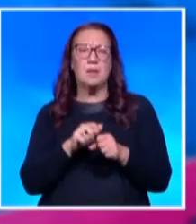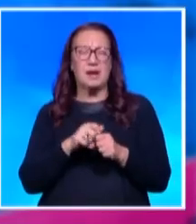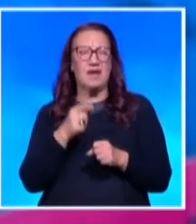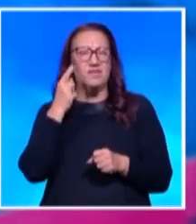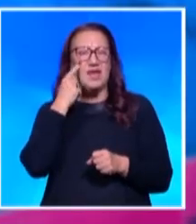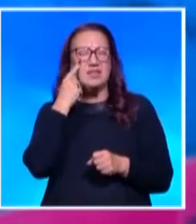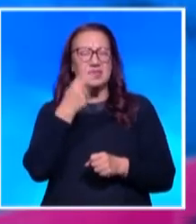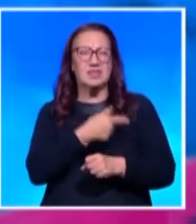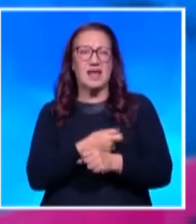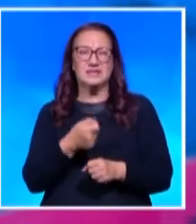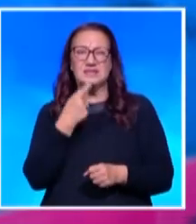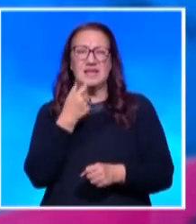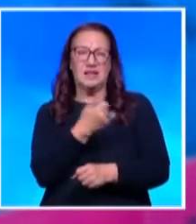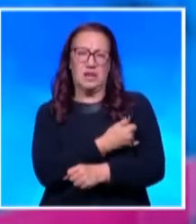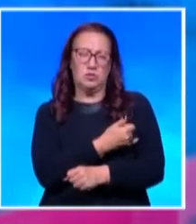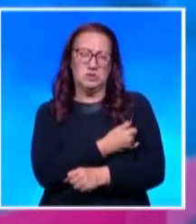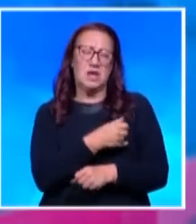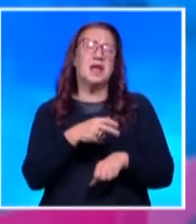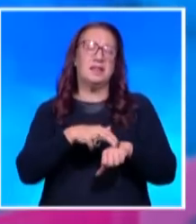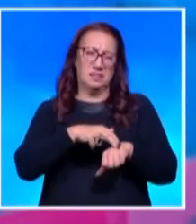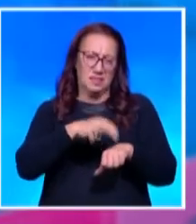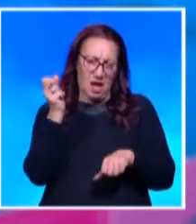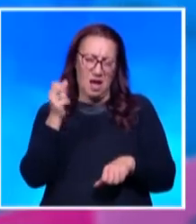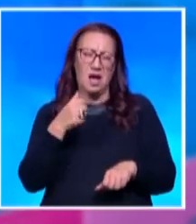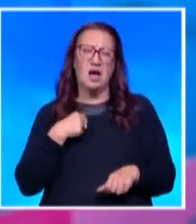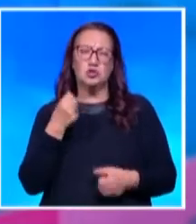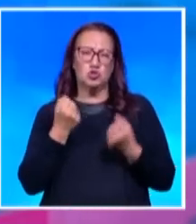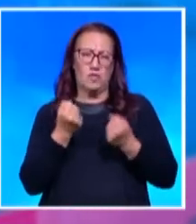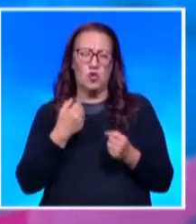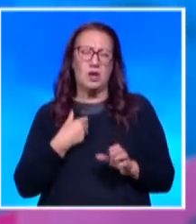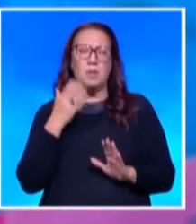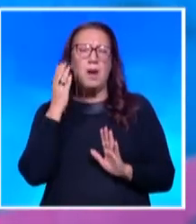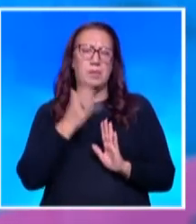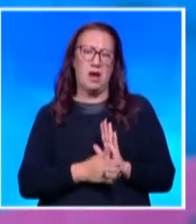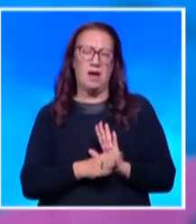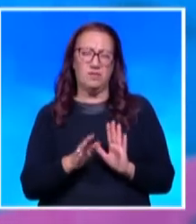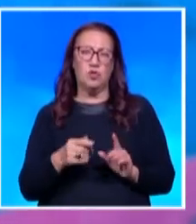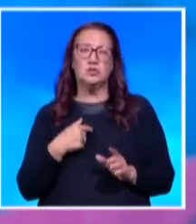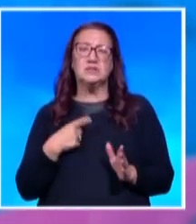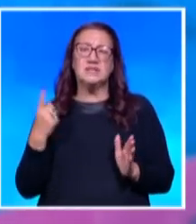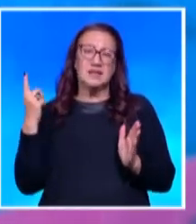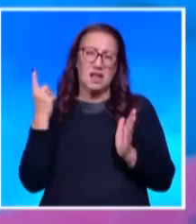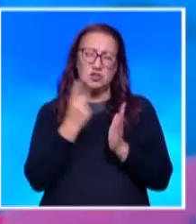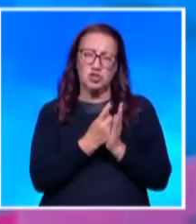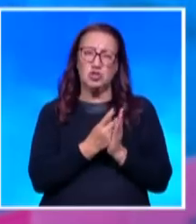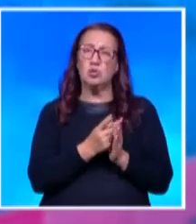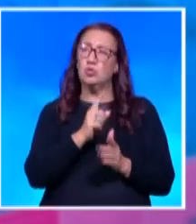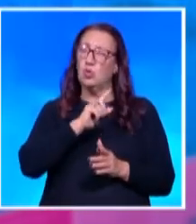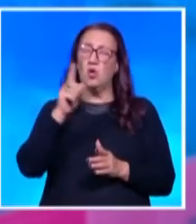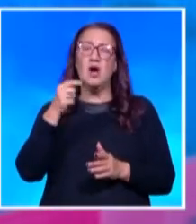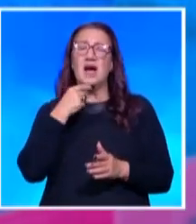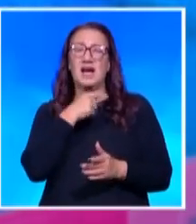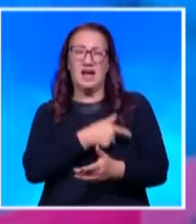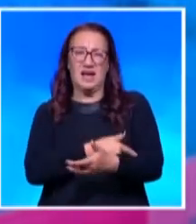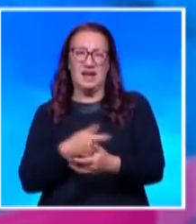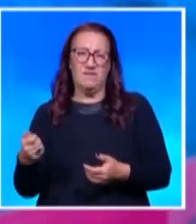абсолютно водачите имат право да откажат полевия тест за наркотици но ще имат задължение да дадат кръвна проба за съжаление в тези